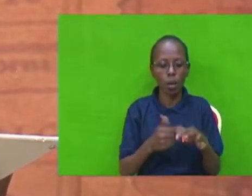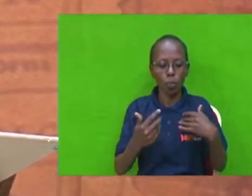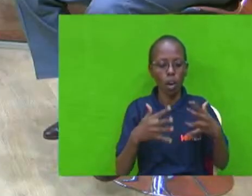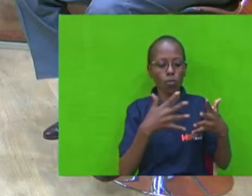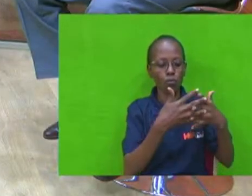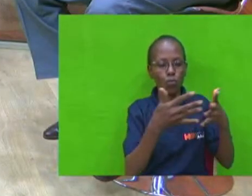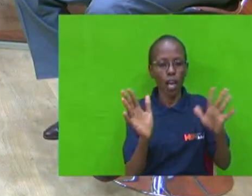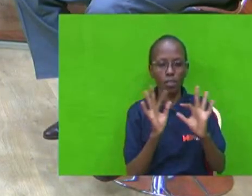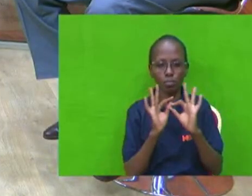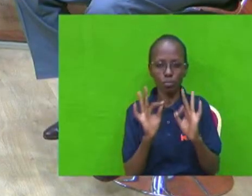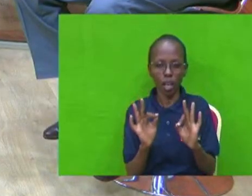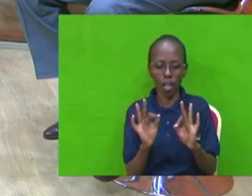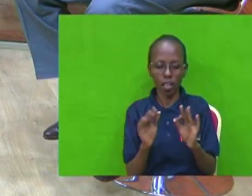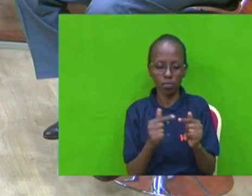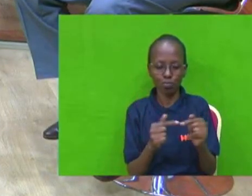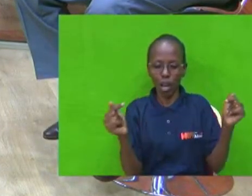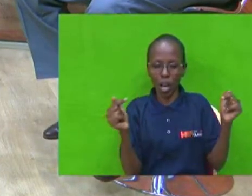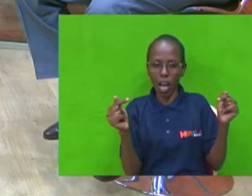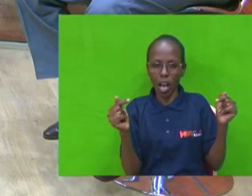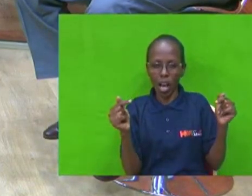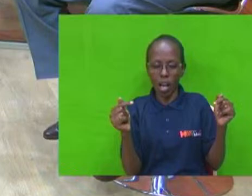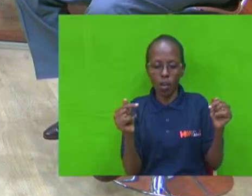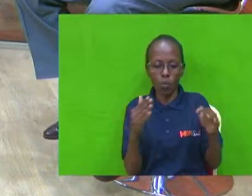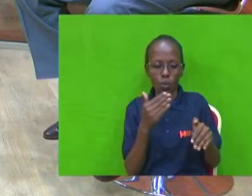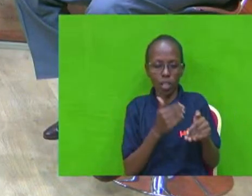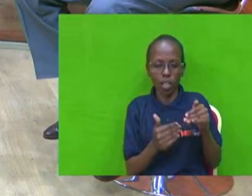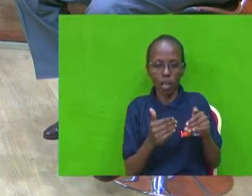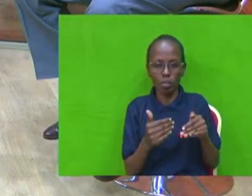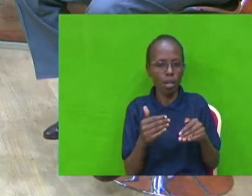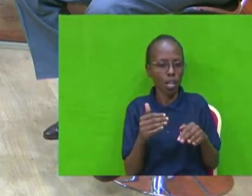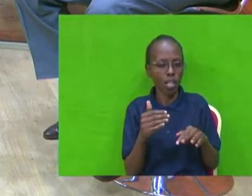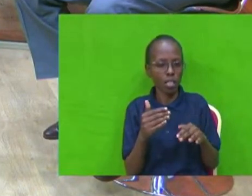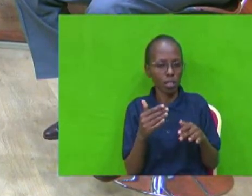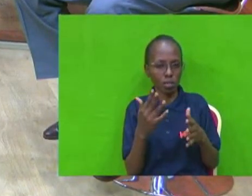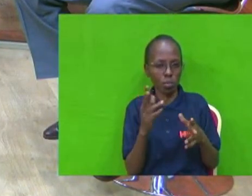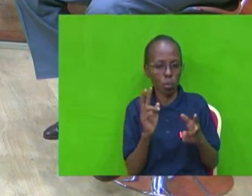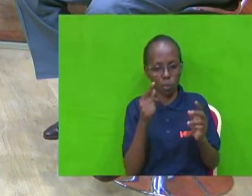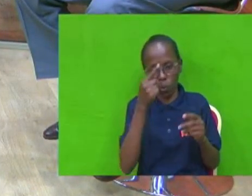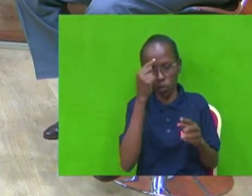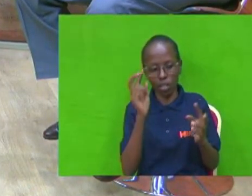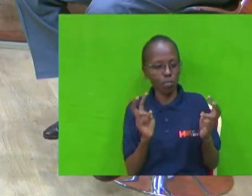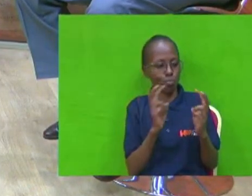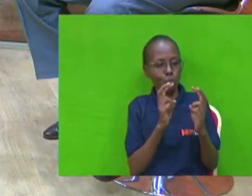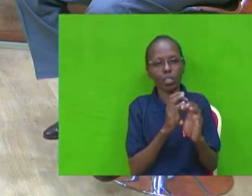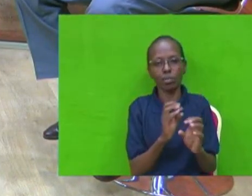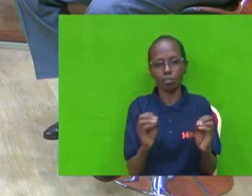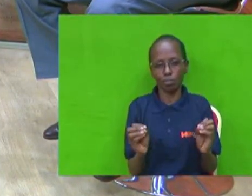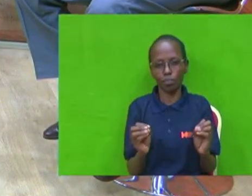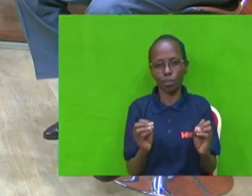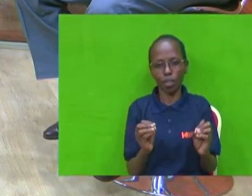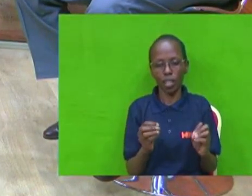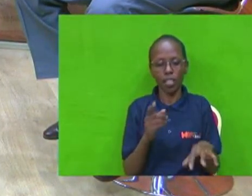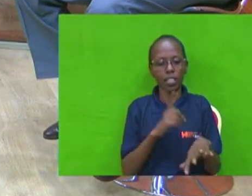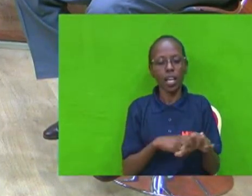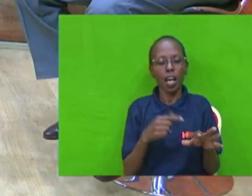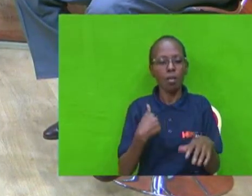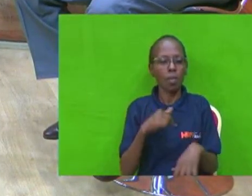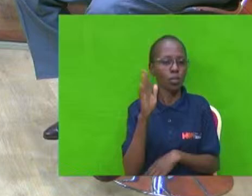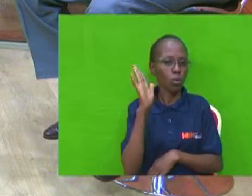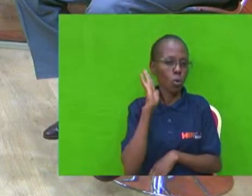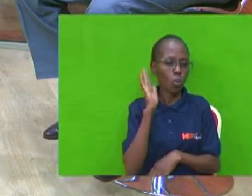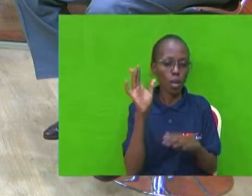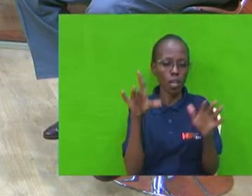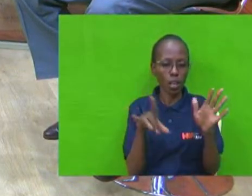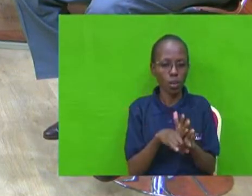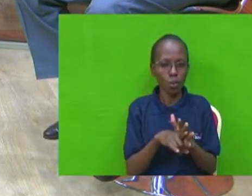mzuri kukosana na neighbor si rahisi, hatuonani. Lakini point kubwa ni inamaanisha kumbe tukitii amri inakuwa